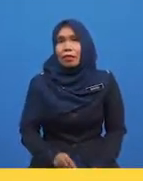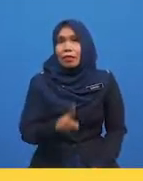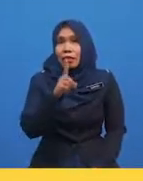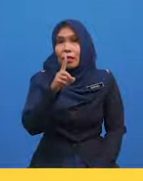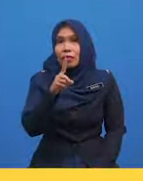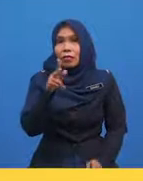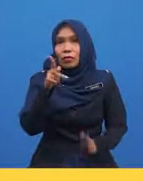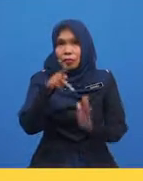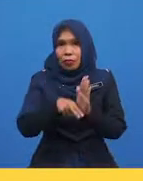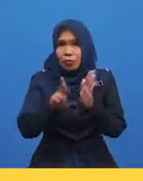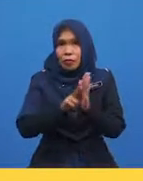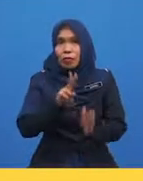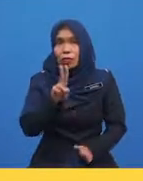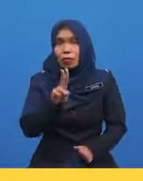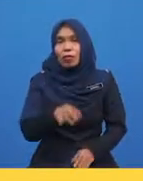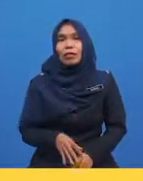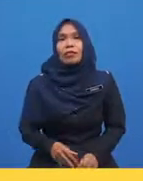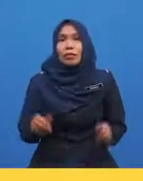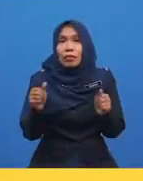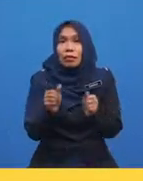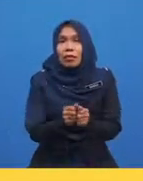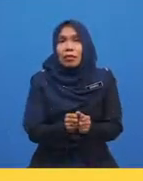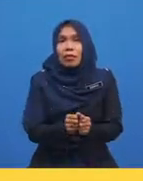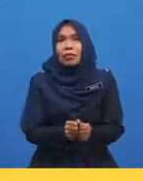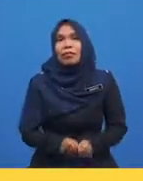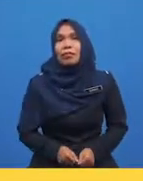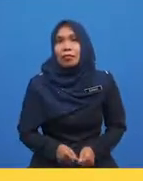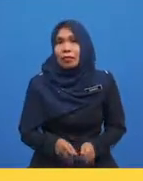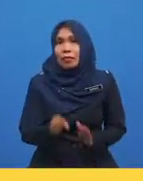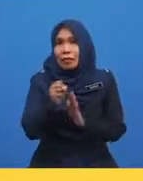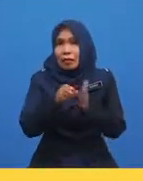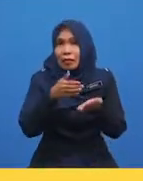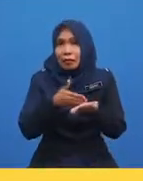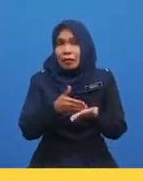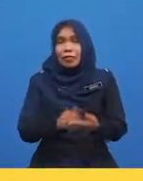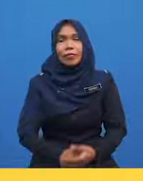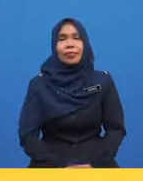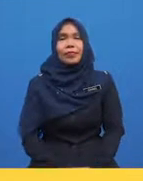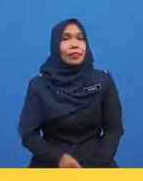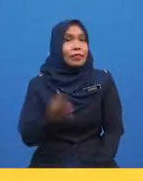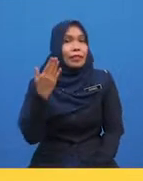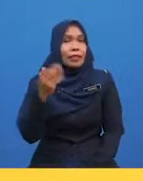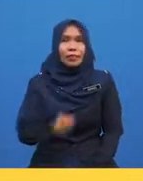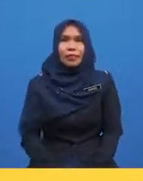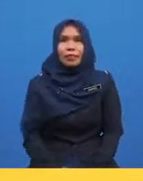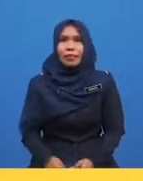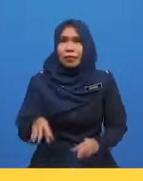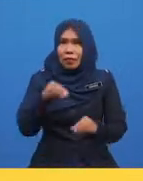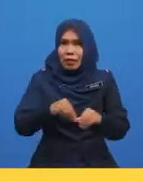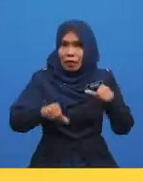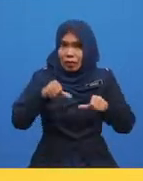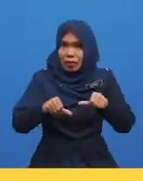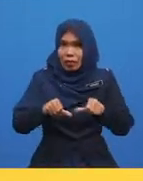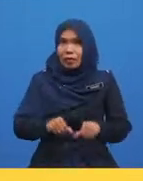setengah atau separuh tadi sebenarnya? Dalam aktiviti yang pertama,